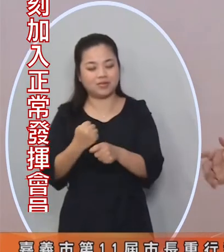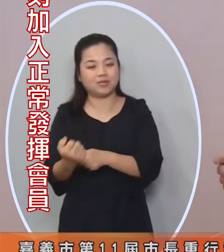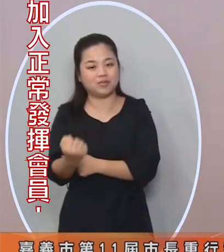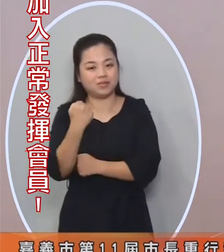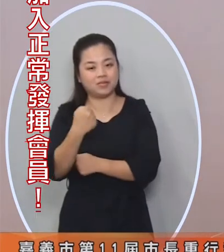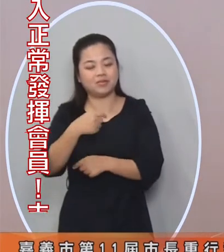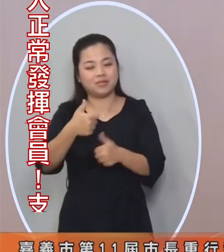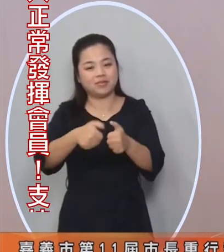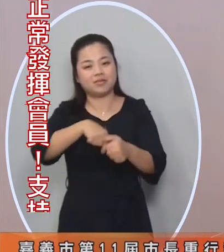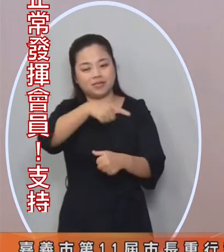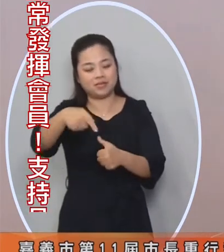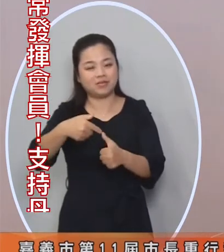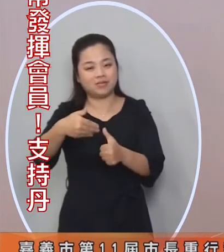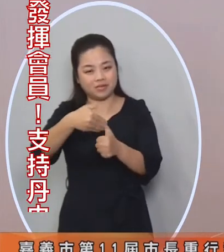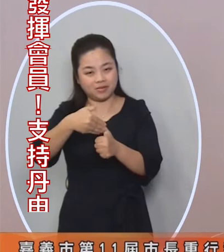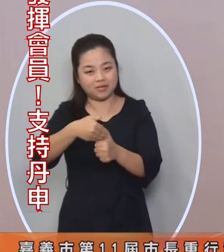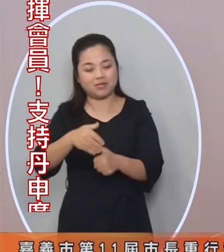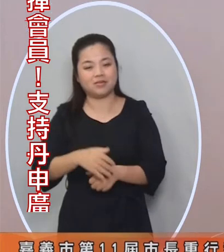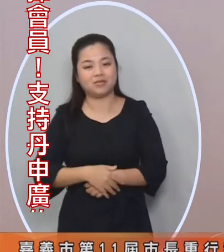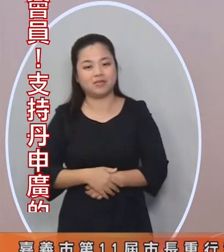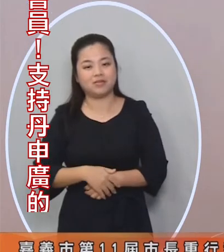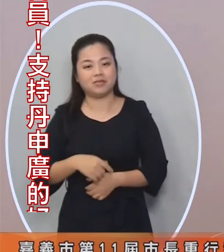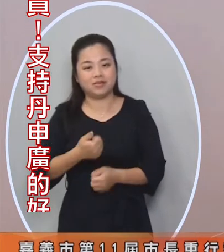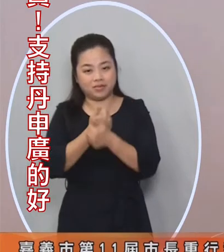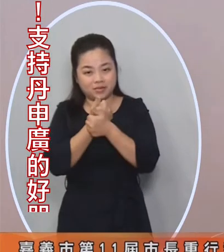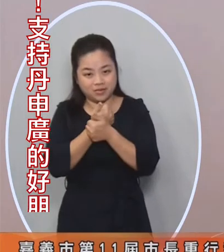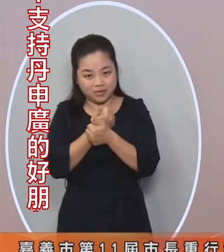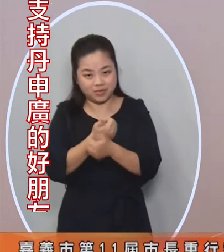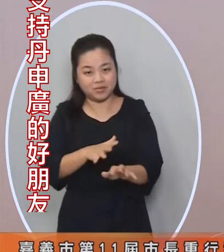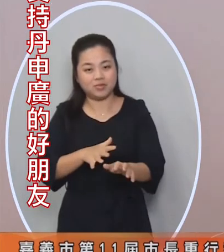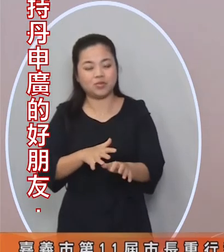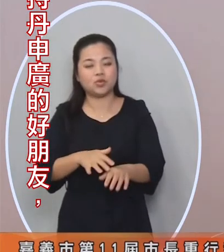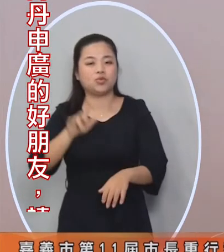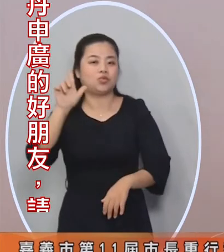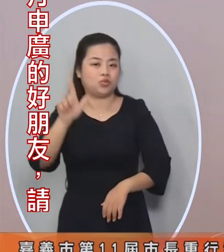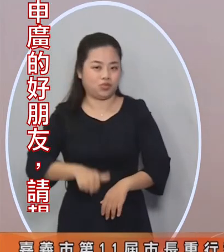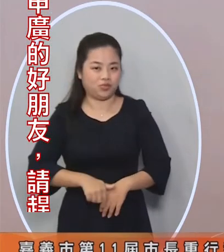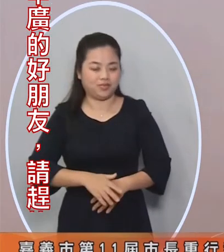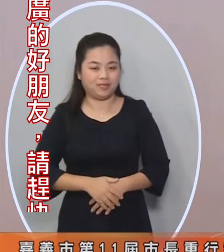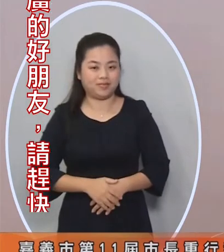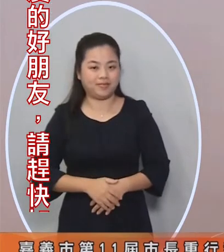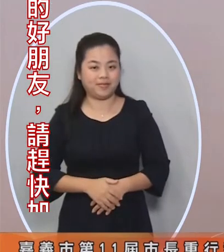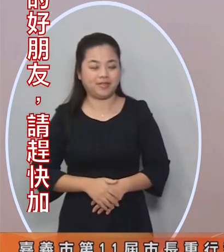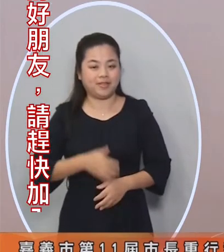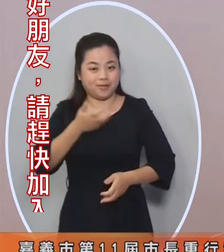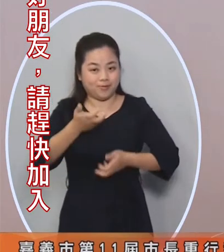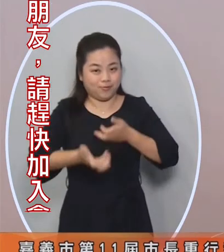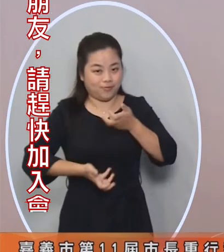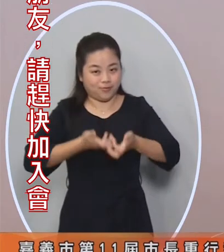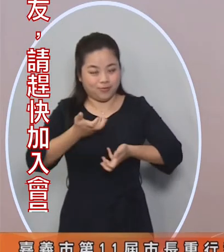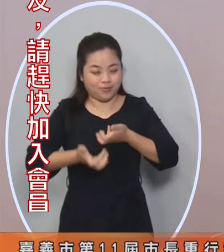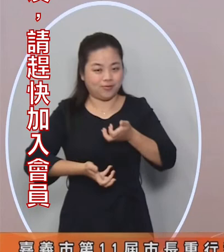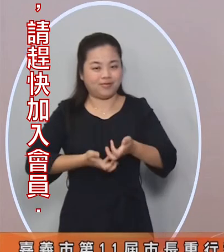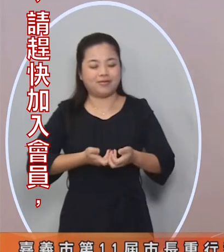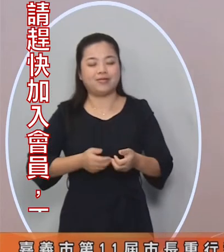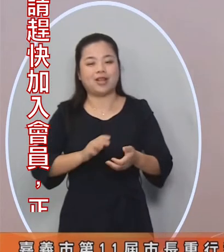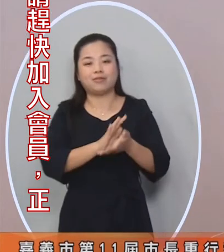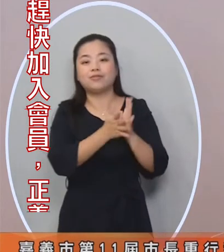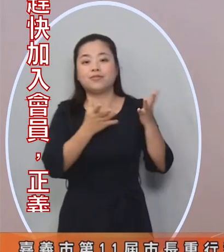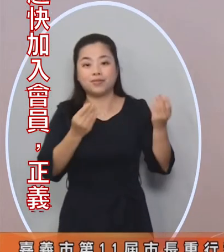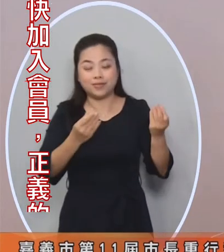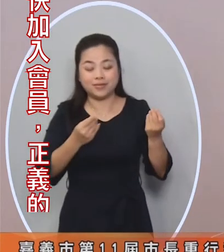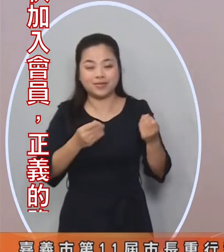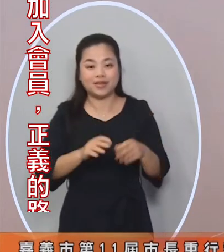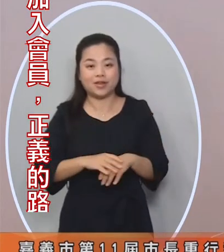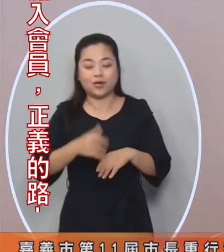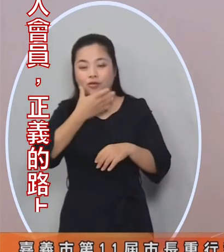谢乡亲的栽培，这个时候经验最熟练，满满的热情依然没改变。我们要